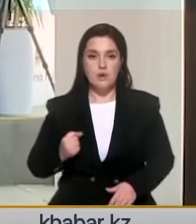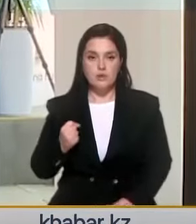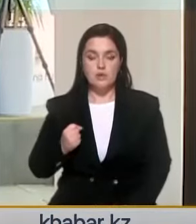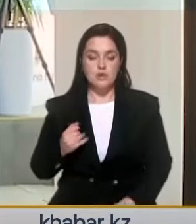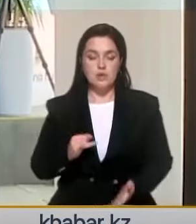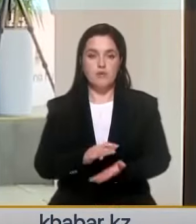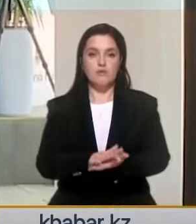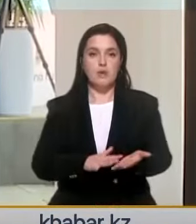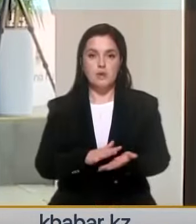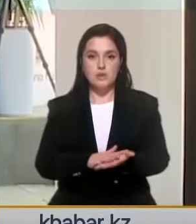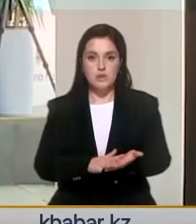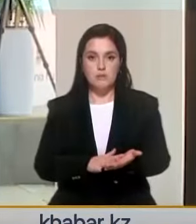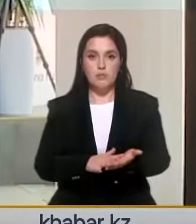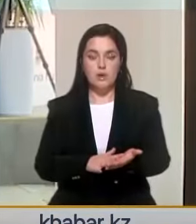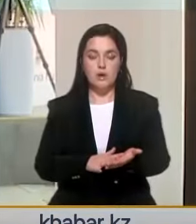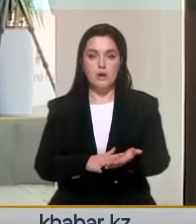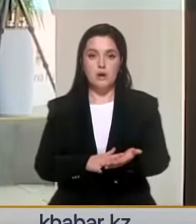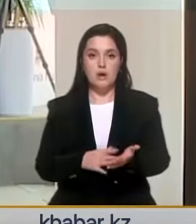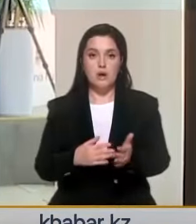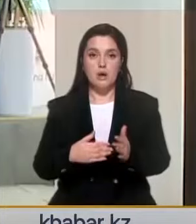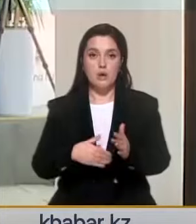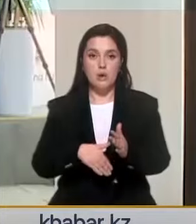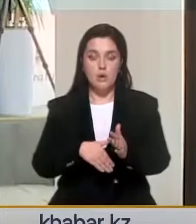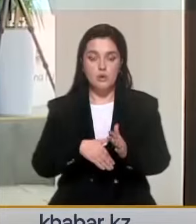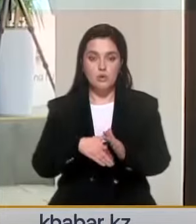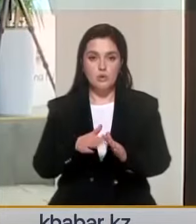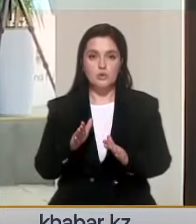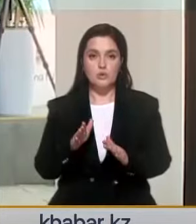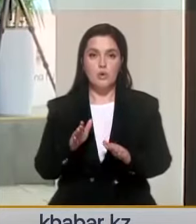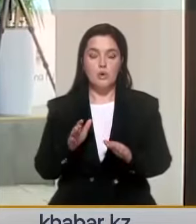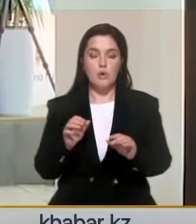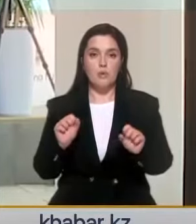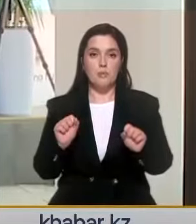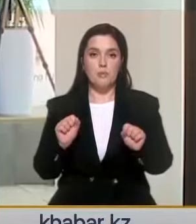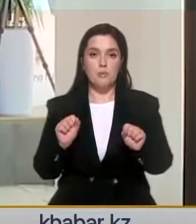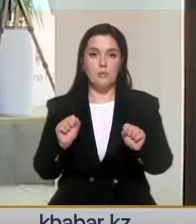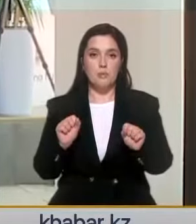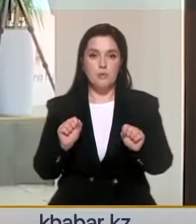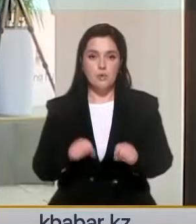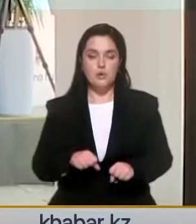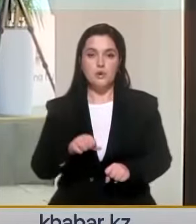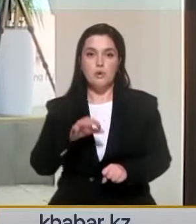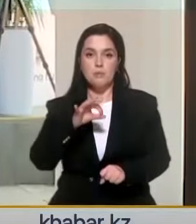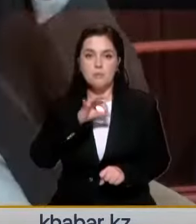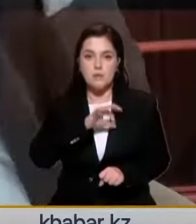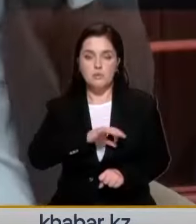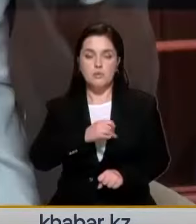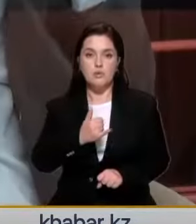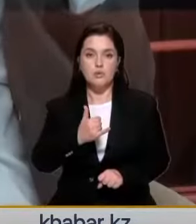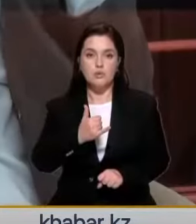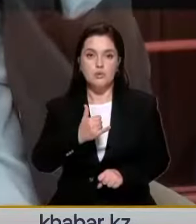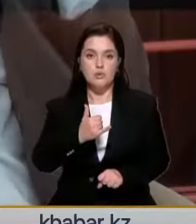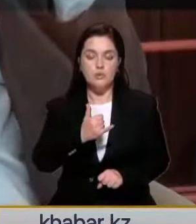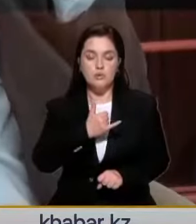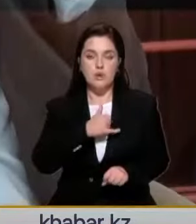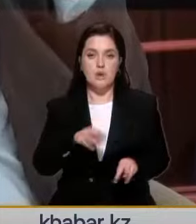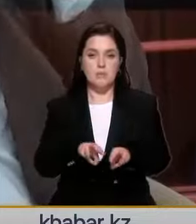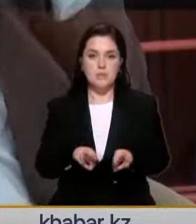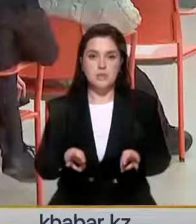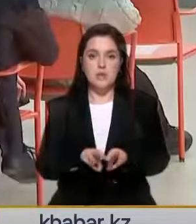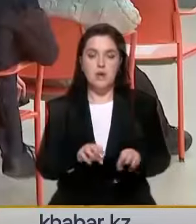пропилом лучшие которые повышает эффективность можем применить у себя в Министерстве